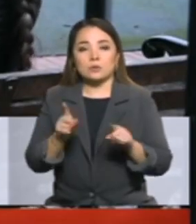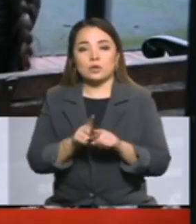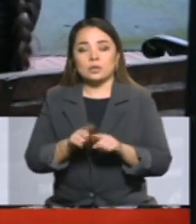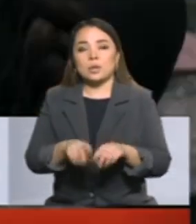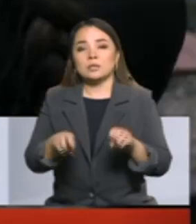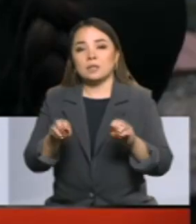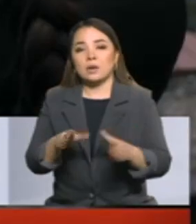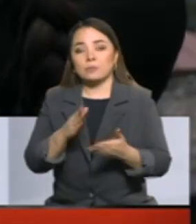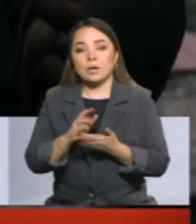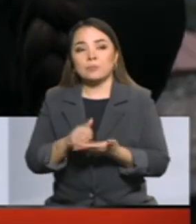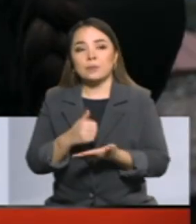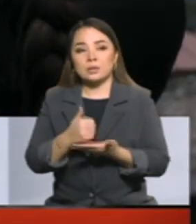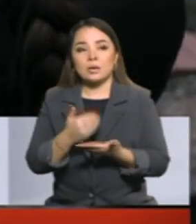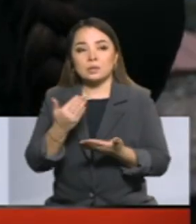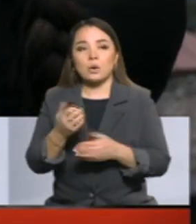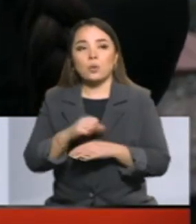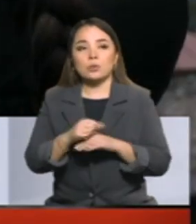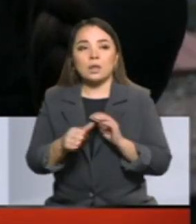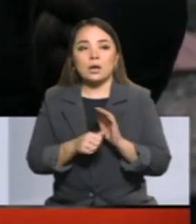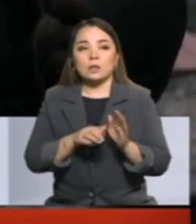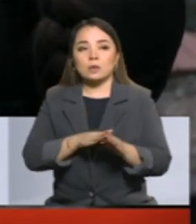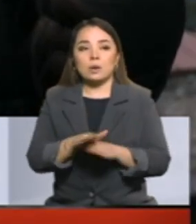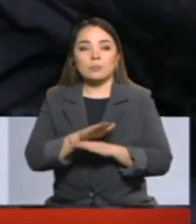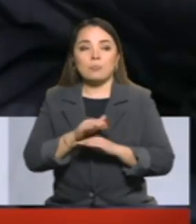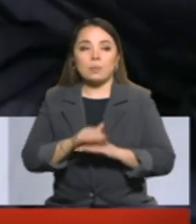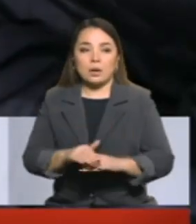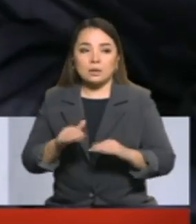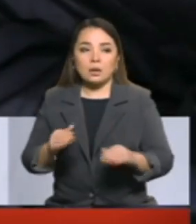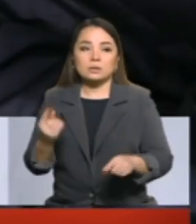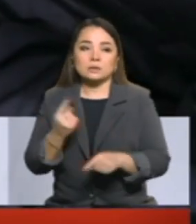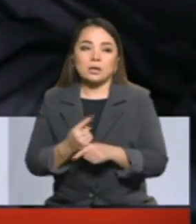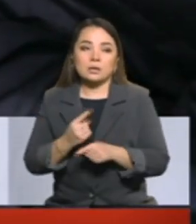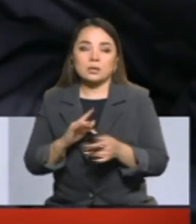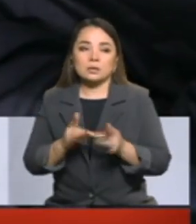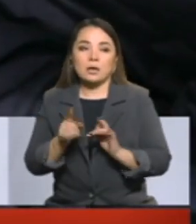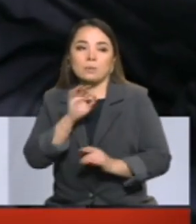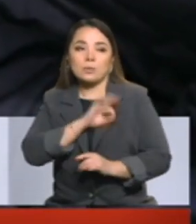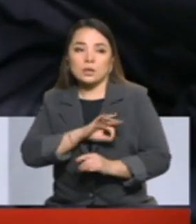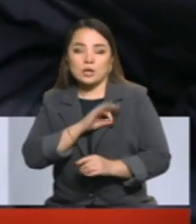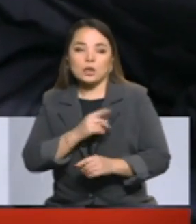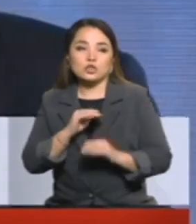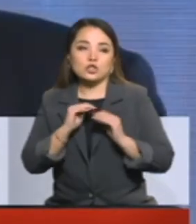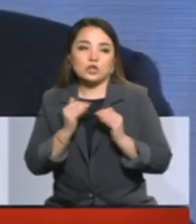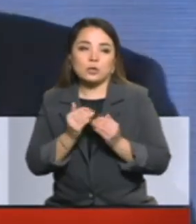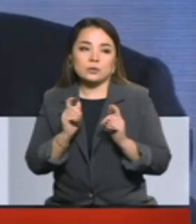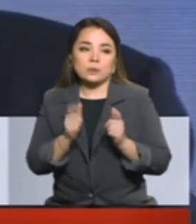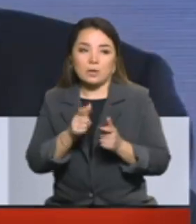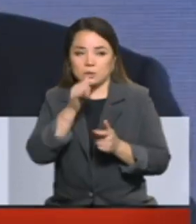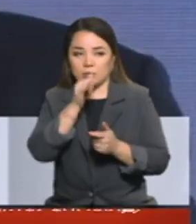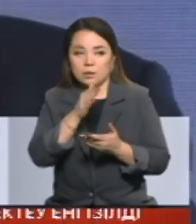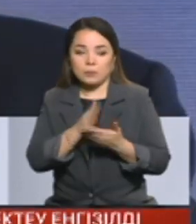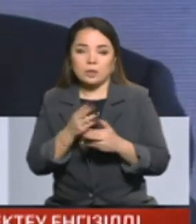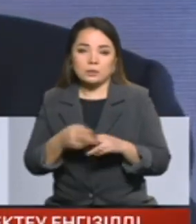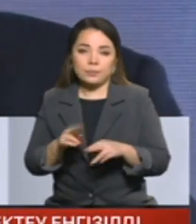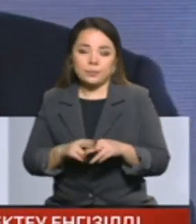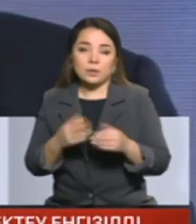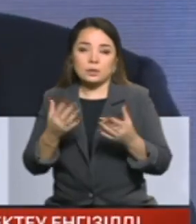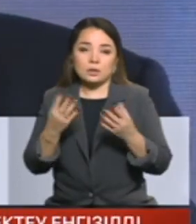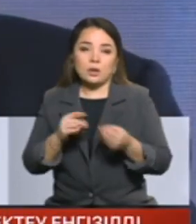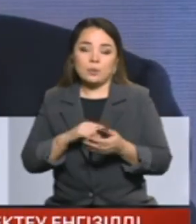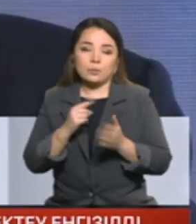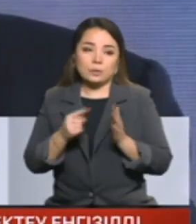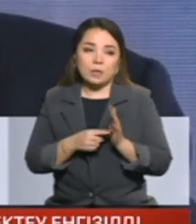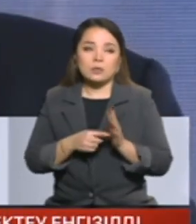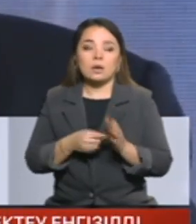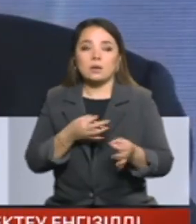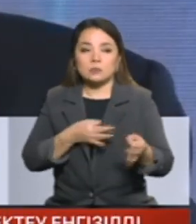шешкен биліктегілер енді 16 жасқа толмағандарға әлеуметтік желілерді пайдалануға шектеу қоймақ. Қазір осы мәселе